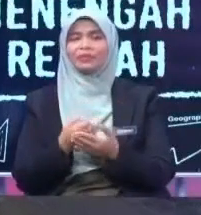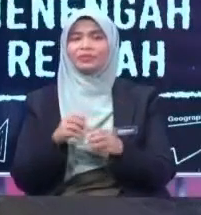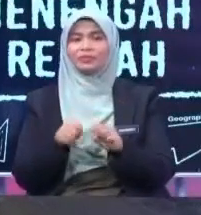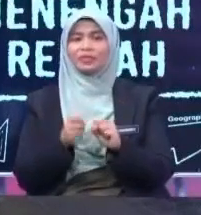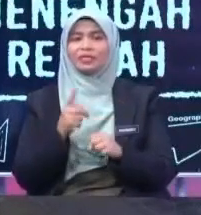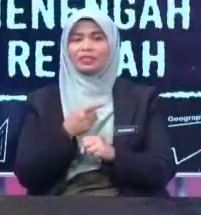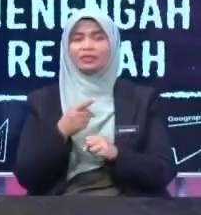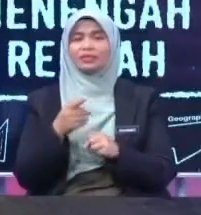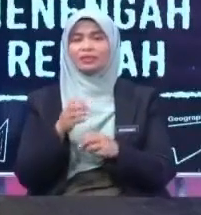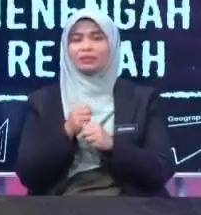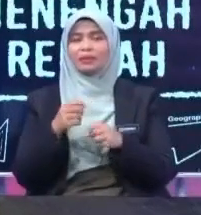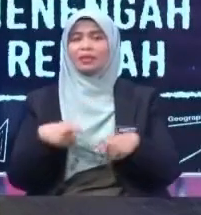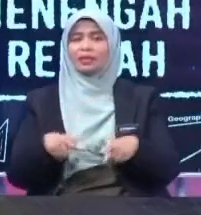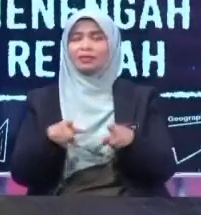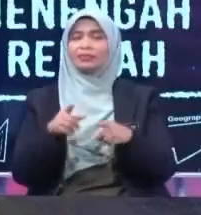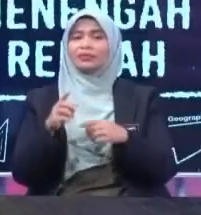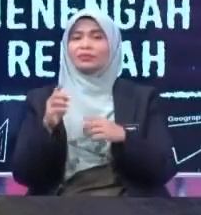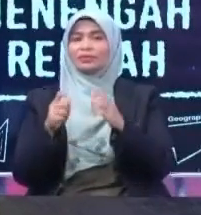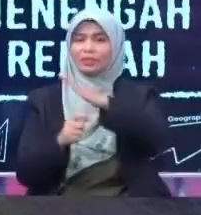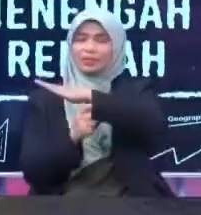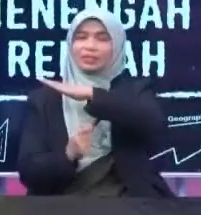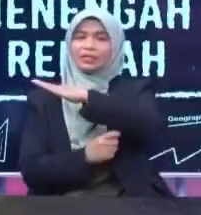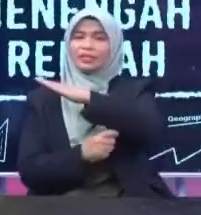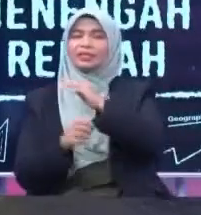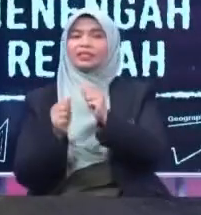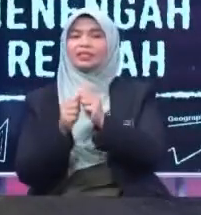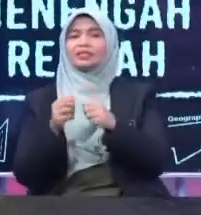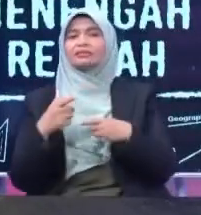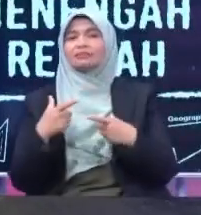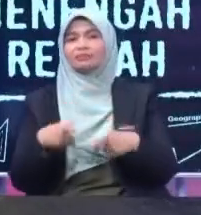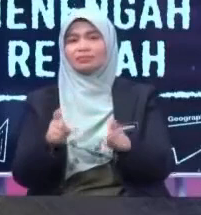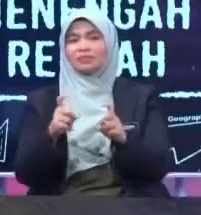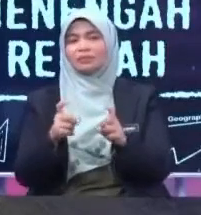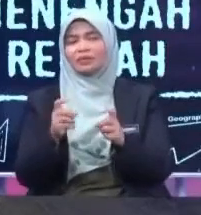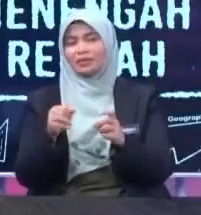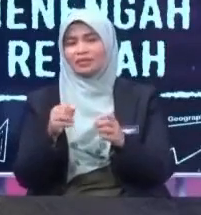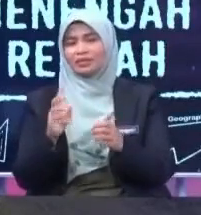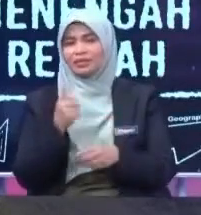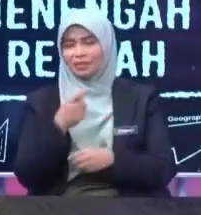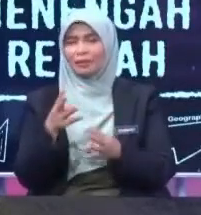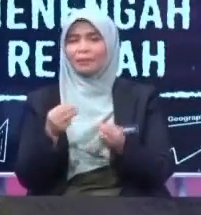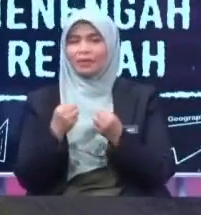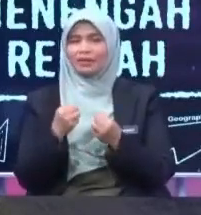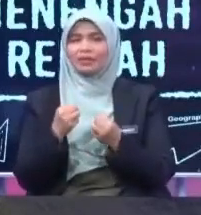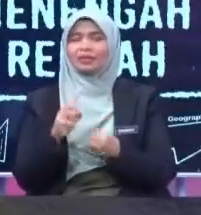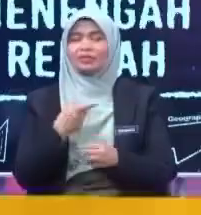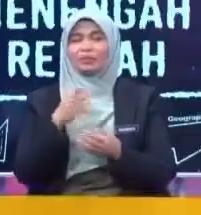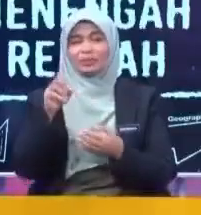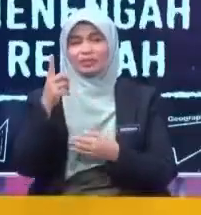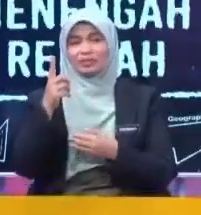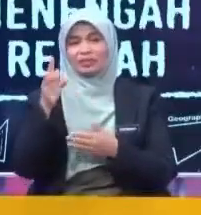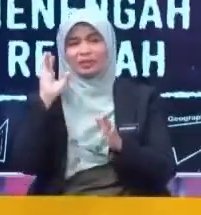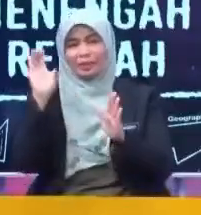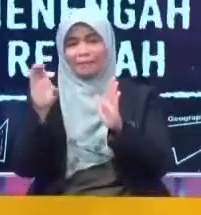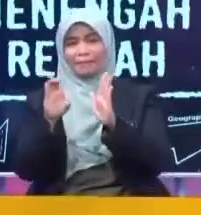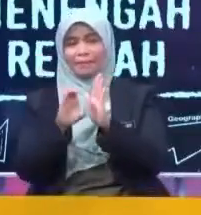dapat melalui titian sirat itu dengan selaju yang kita nak. Okey, jadi itu hanya gambaran keadaan